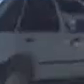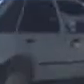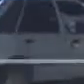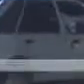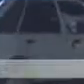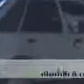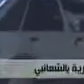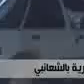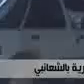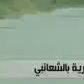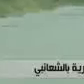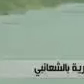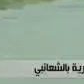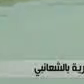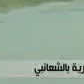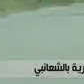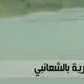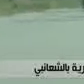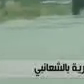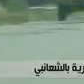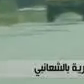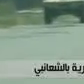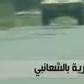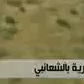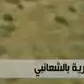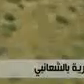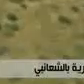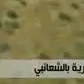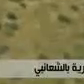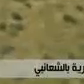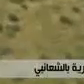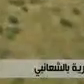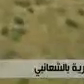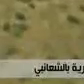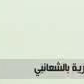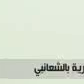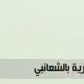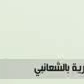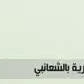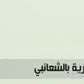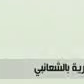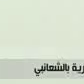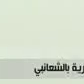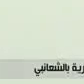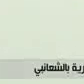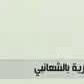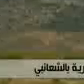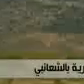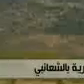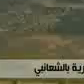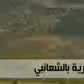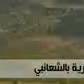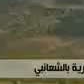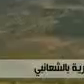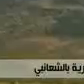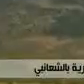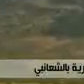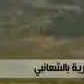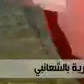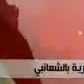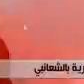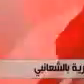مقتل مشتبه به وفرار مرافقه داخل المنطقة العسكرية المغلقة في الشعامبي عند مداهمة الوحدات العسكرية لمنزل مهجور